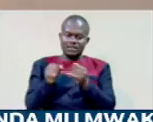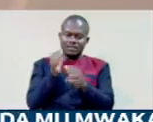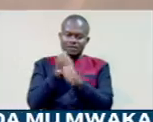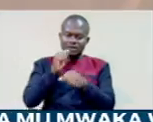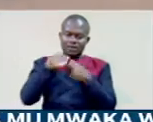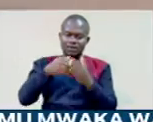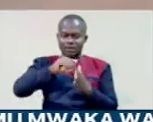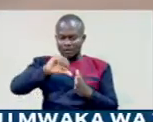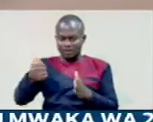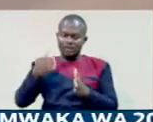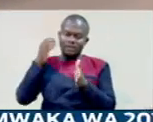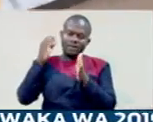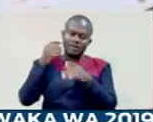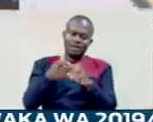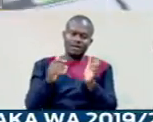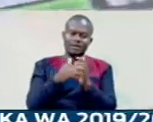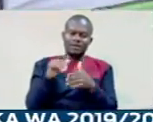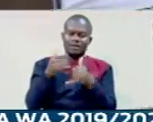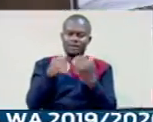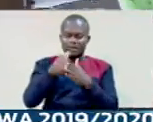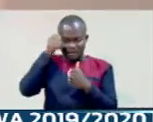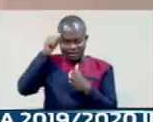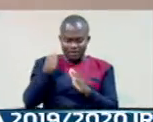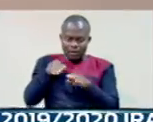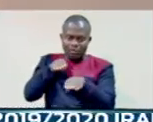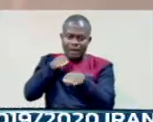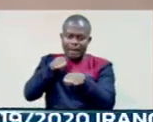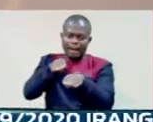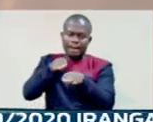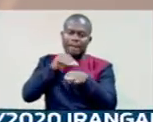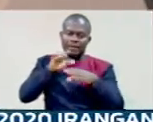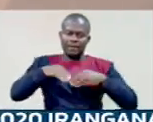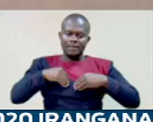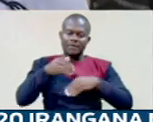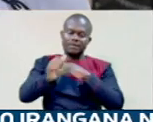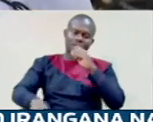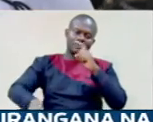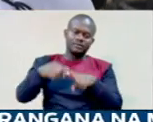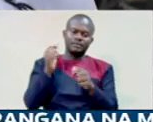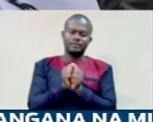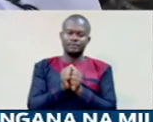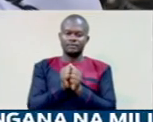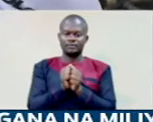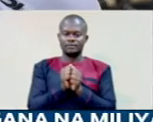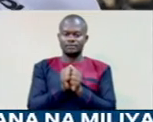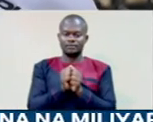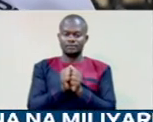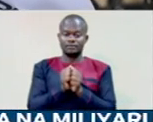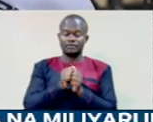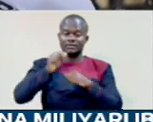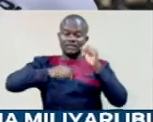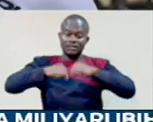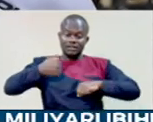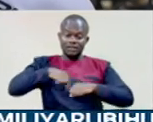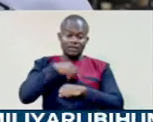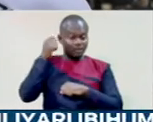ibyagiye bikorwa n'abandi kuri aka gace ariko ngo abakinnyi b'abahanga bari bamuri inyuma ntibamwemerera kuba yabigeraho. Nanjye kuri Tour du Rwanda ya Mugisha